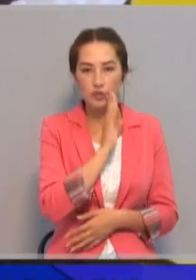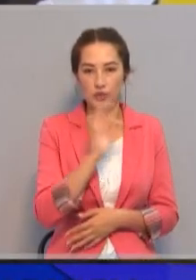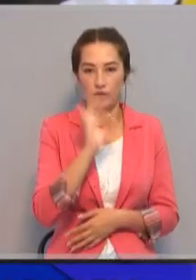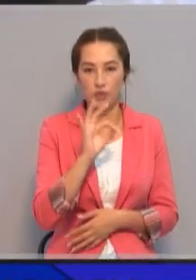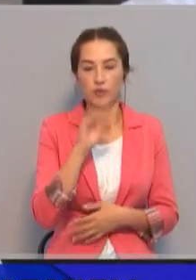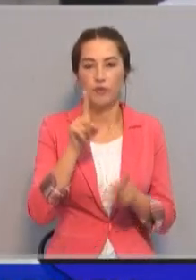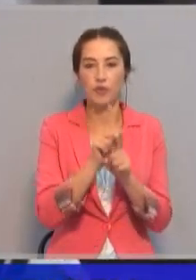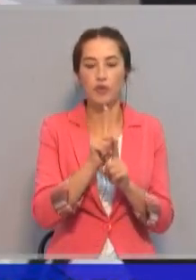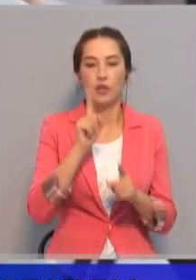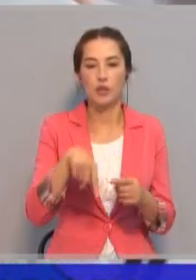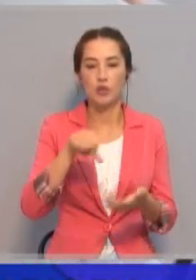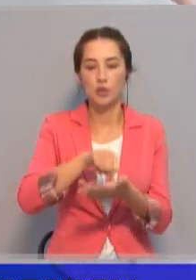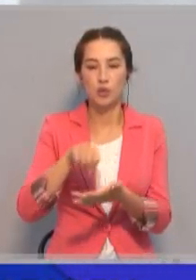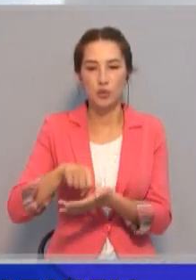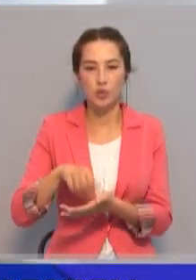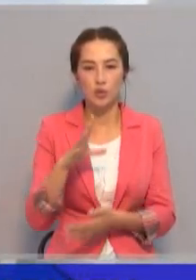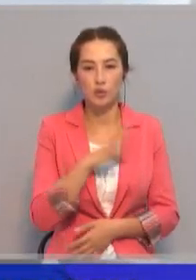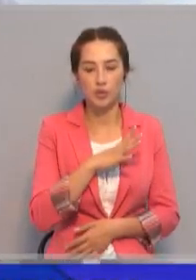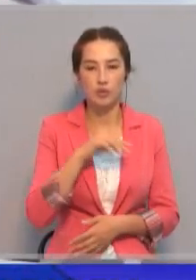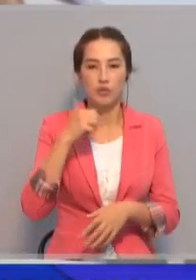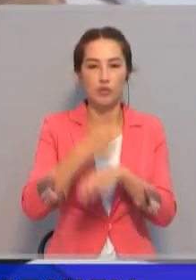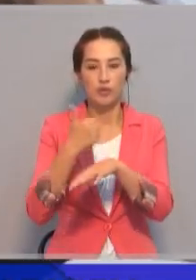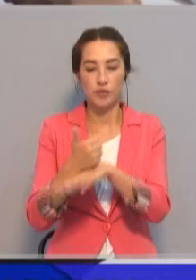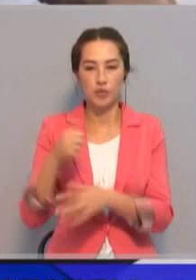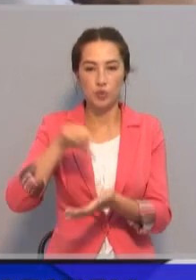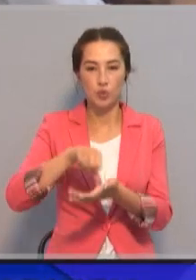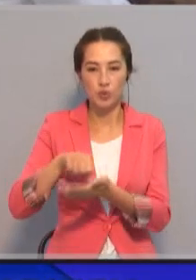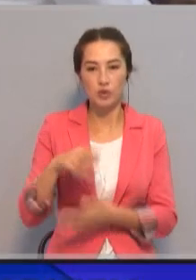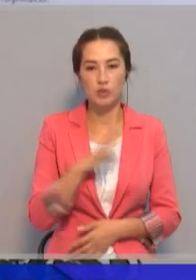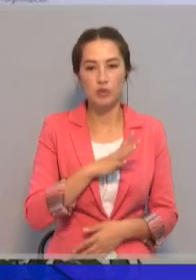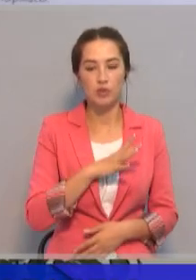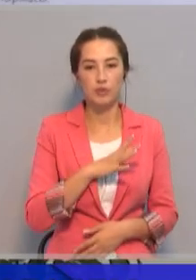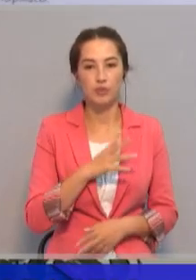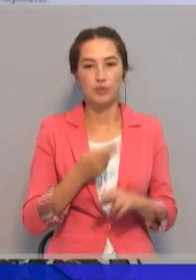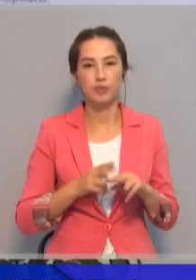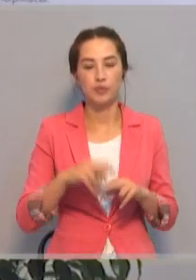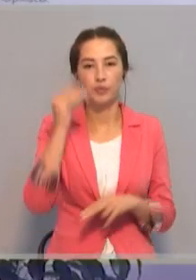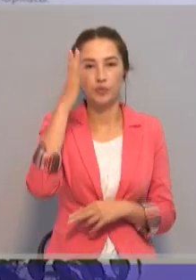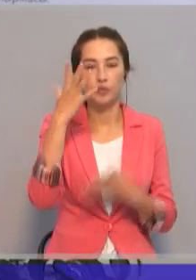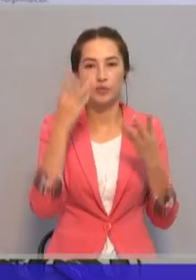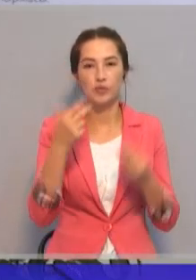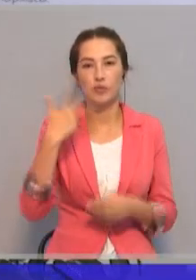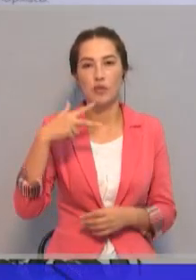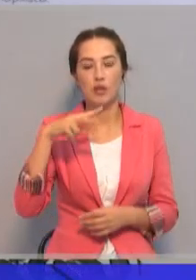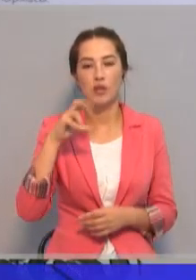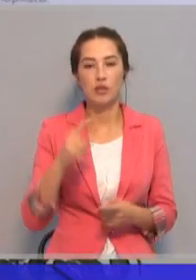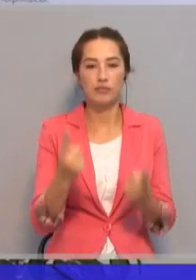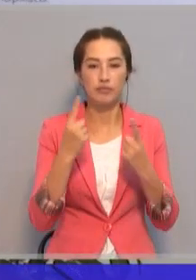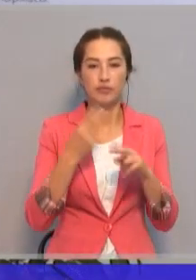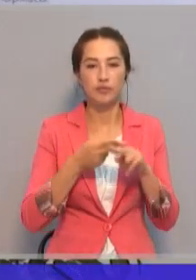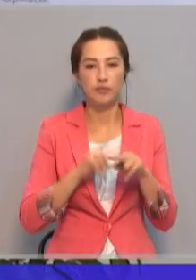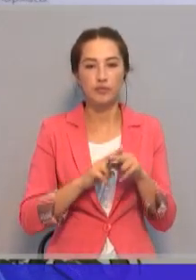және оқу-әдістемелік орталығының басшылары қатысты. Білім күнінде осы тәуелсіздігіміздің 30 жылдығының мерекесіне